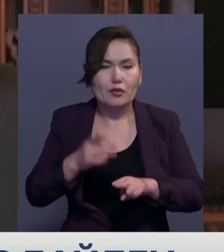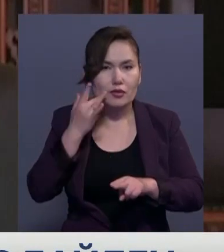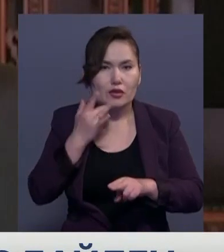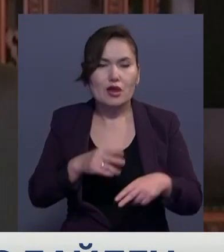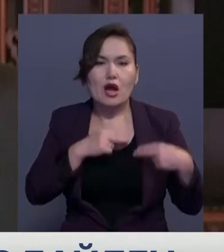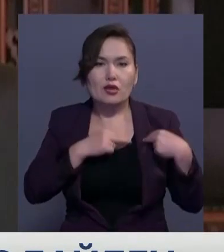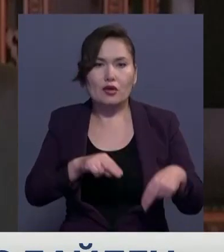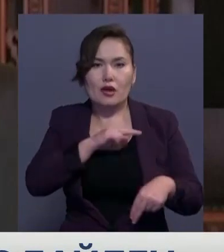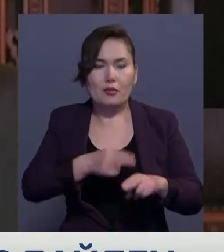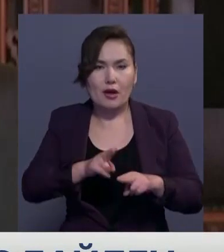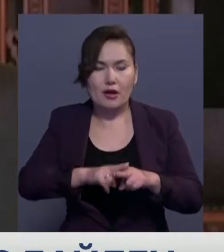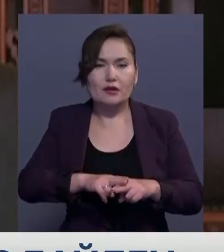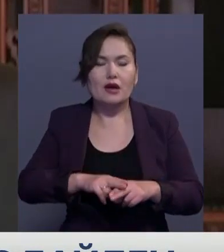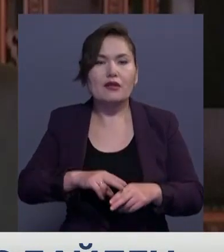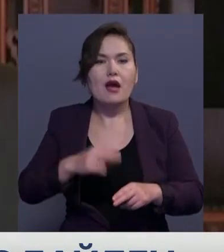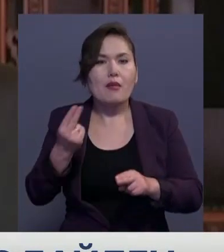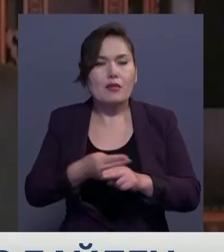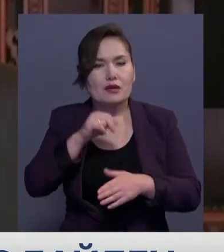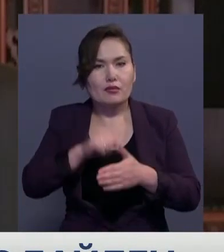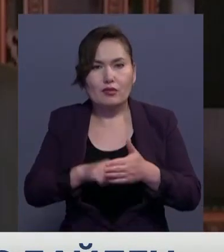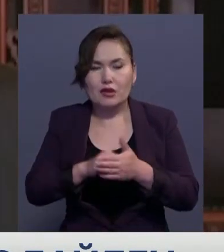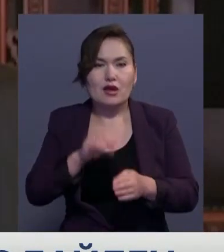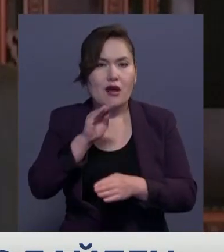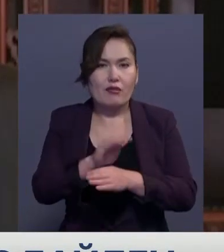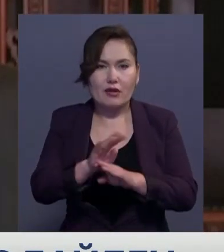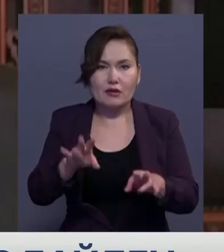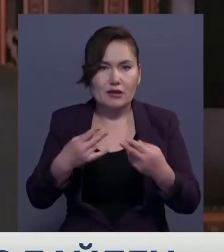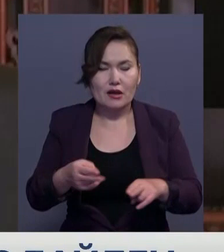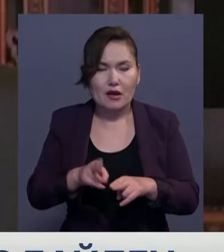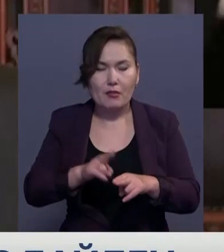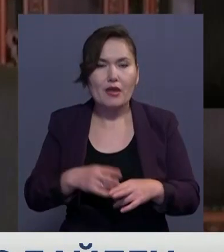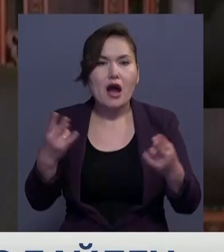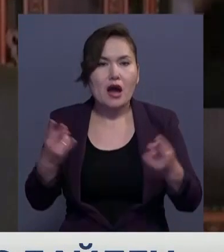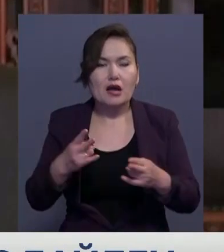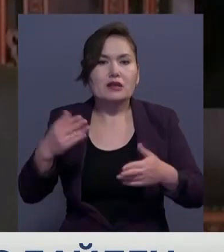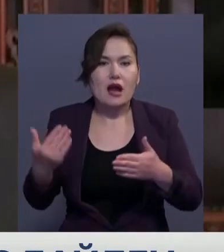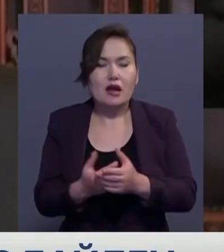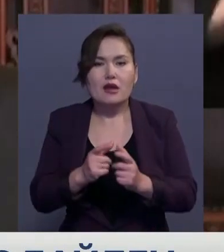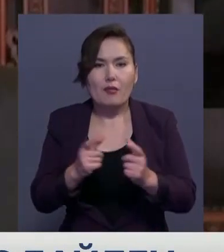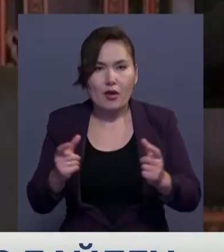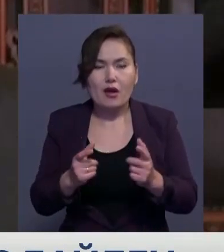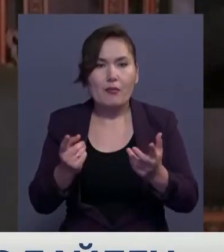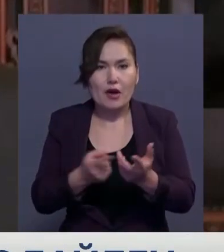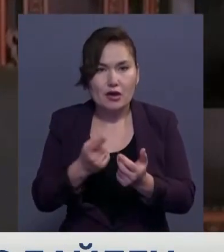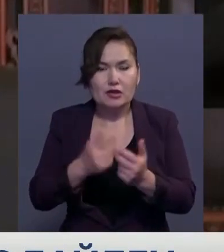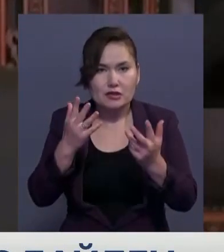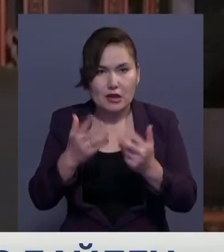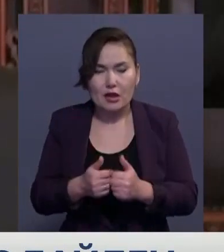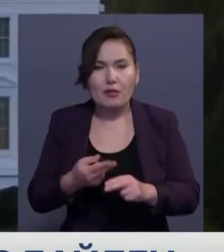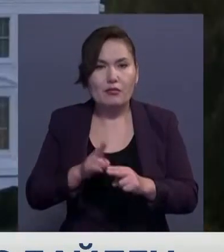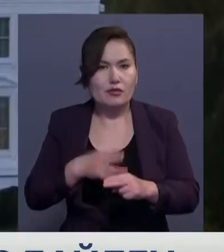жүр. Сондықтан негізсіз айыптауға көңіл аударудан жалықтық. Егер қажет болса, бюллетендерді қайта санасын. Біз оған қарсы